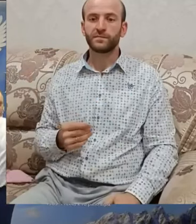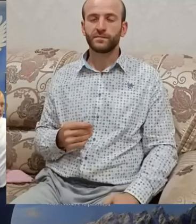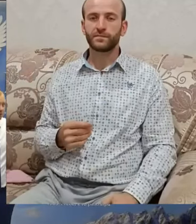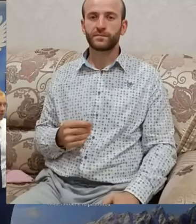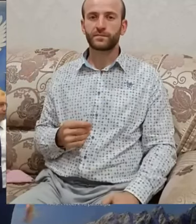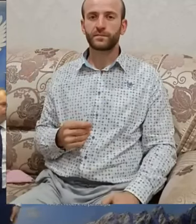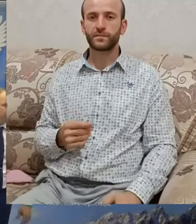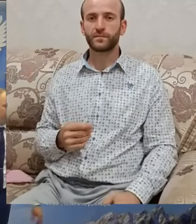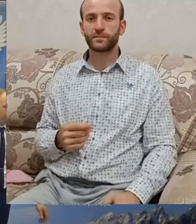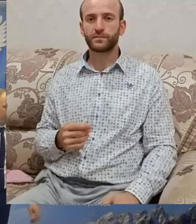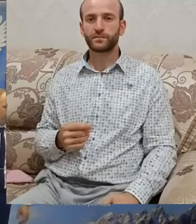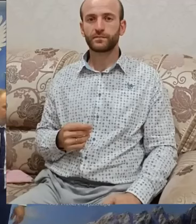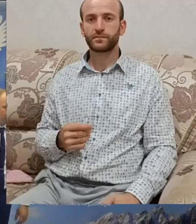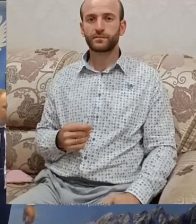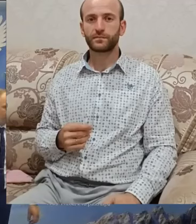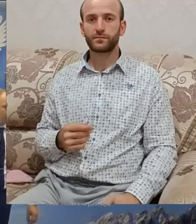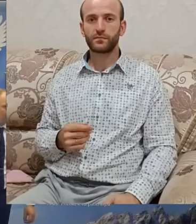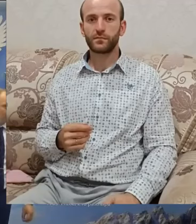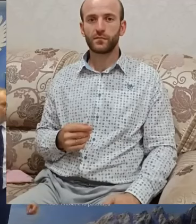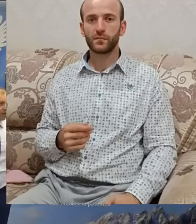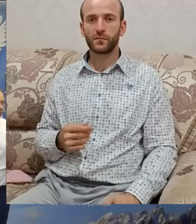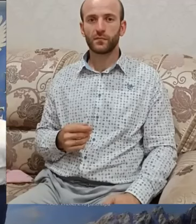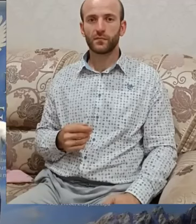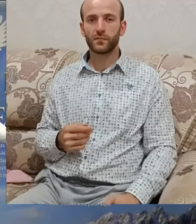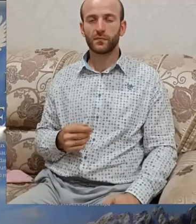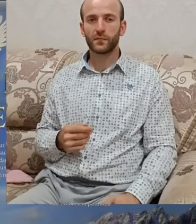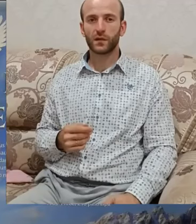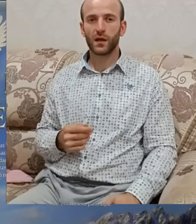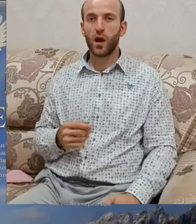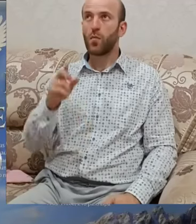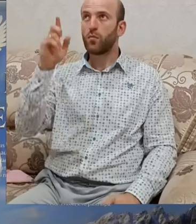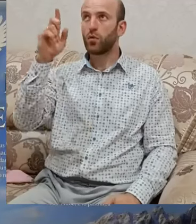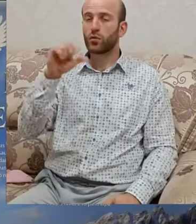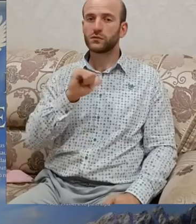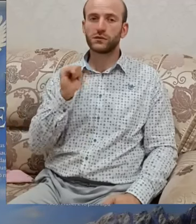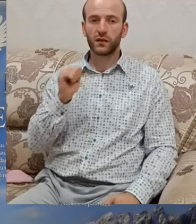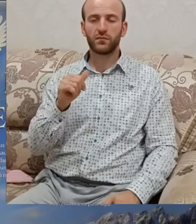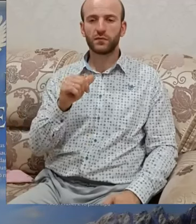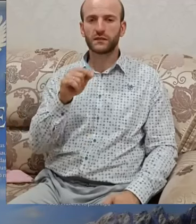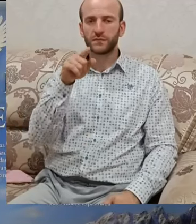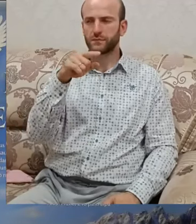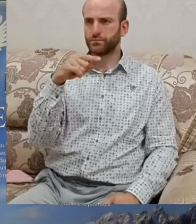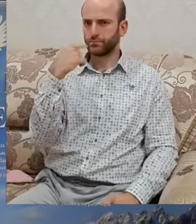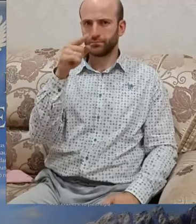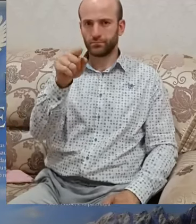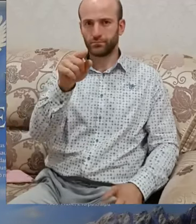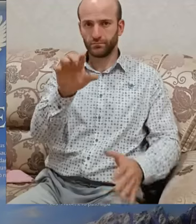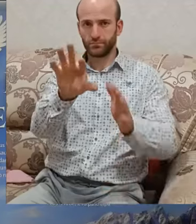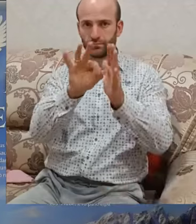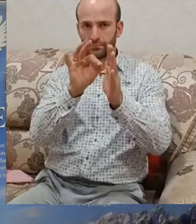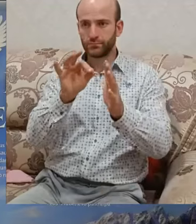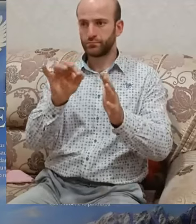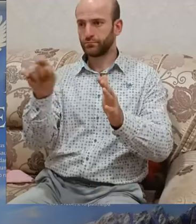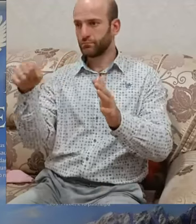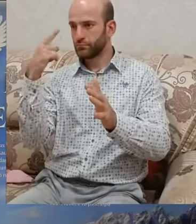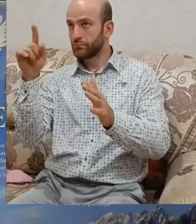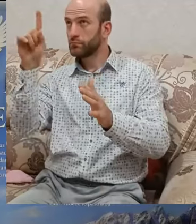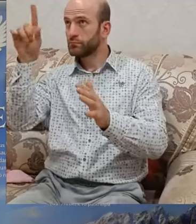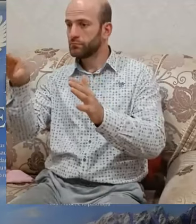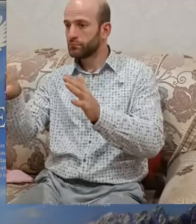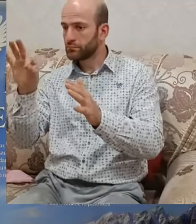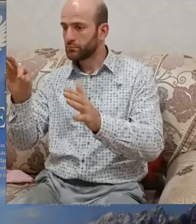Suvenerių būdu. Suvereniniam obrazom. Ir jeigu jisai duoda apreiškimą